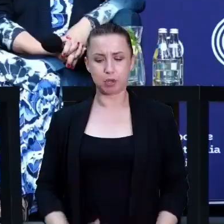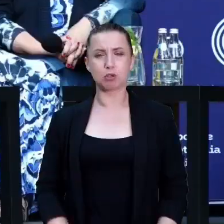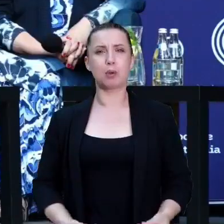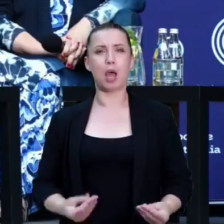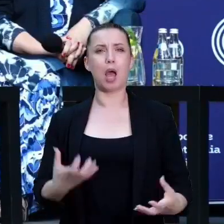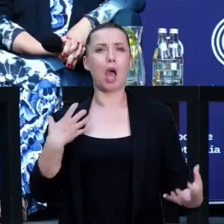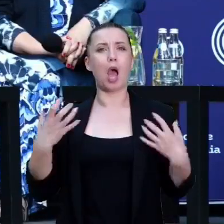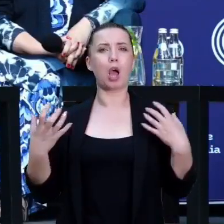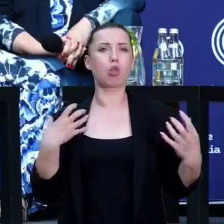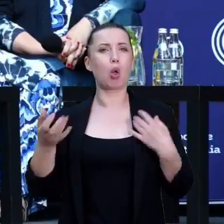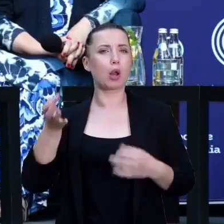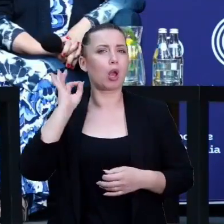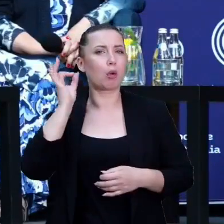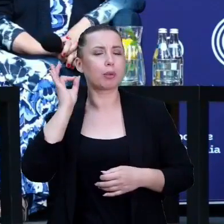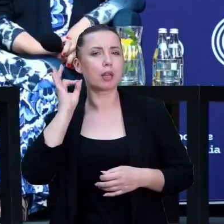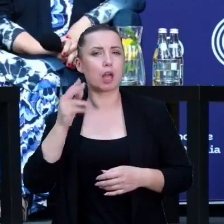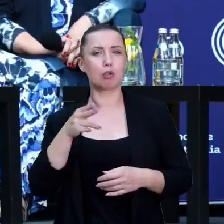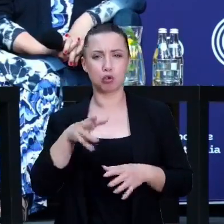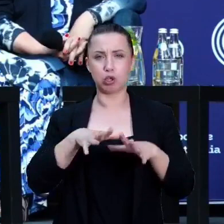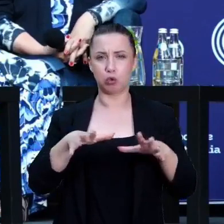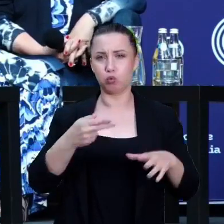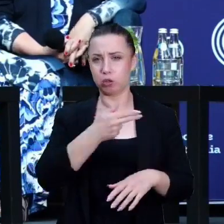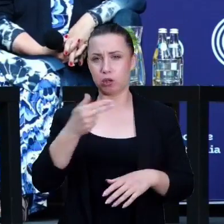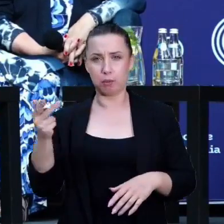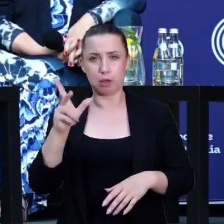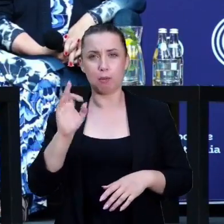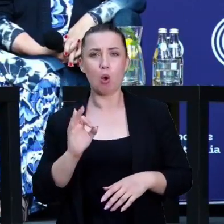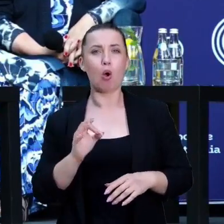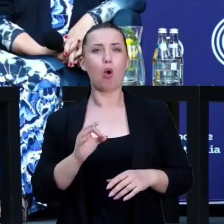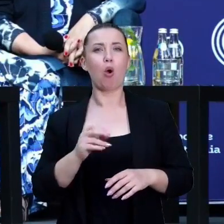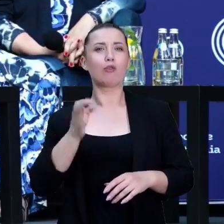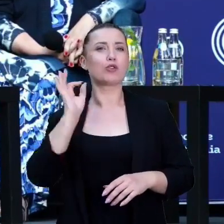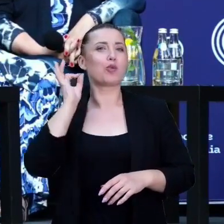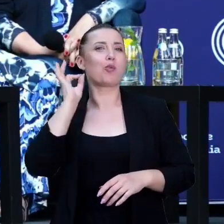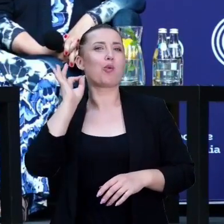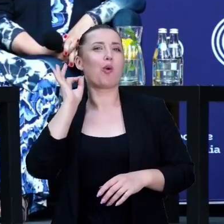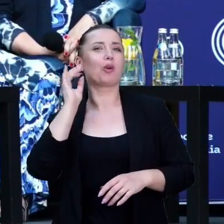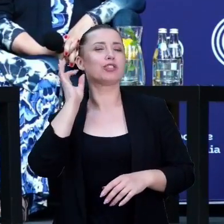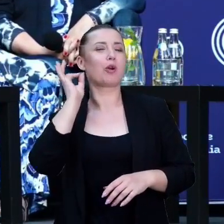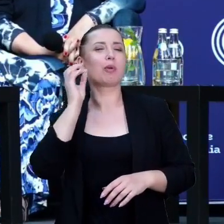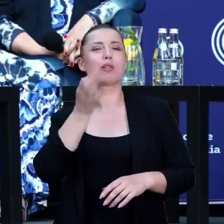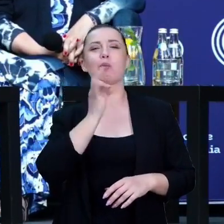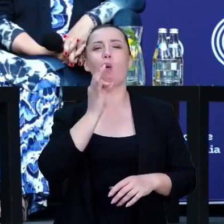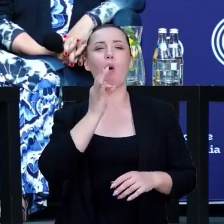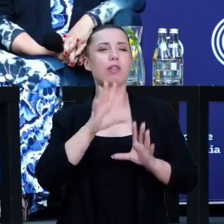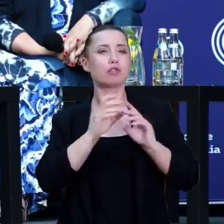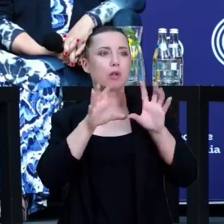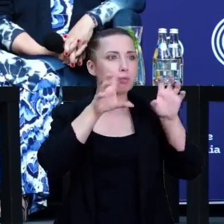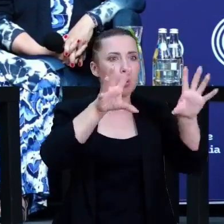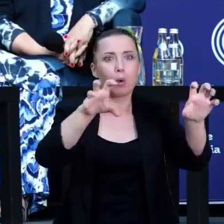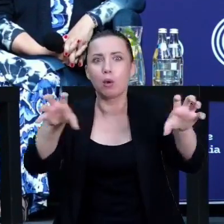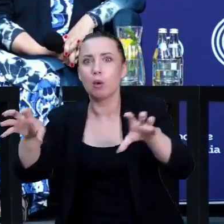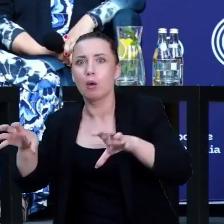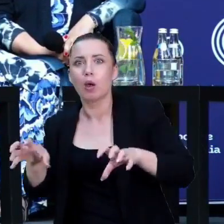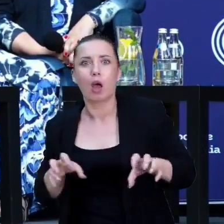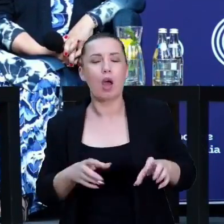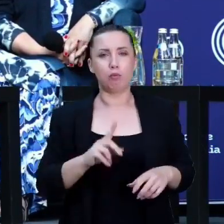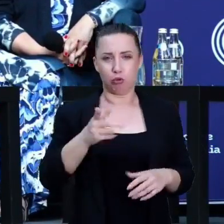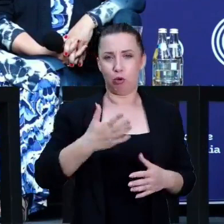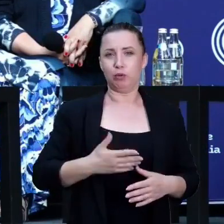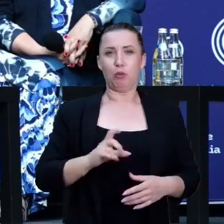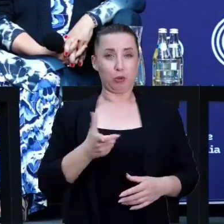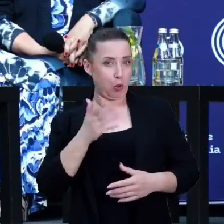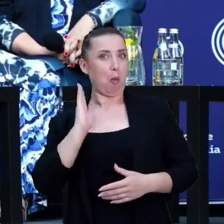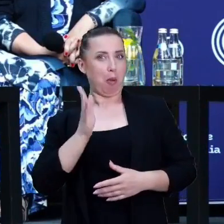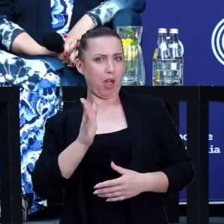prawda? Oczywiście tak jest, że wszyscy się rzucają na ten młody narybek, prawda? I to jest takie ciekawe i